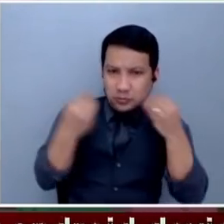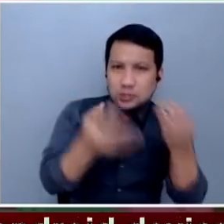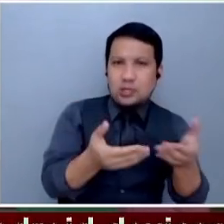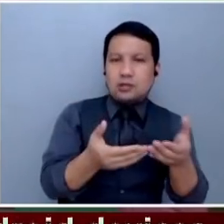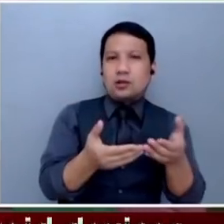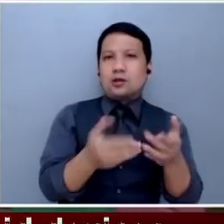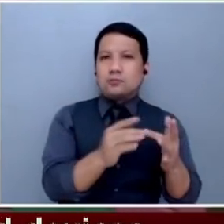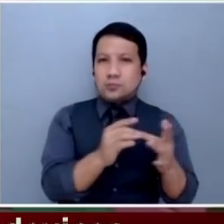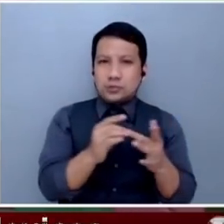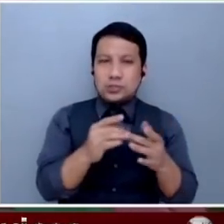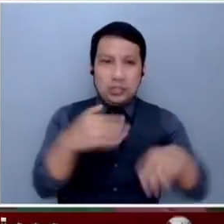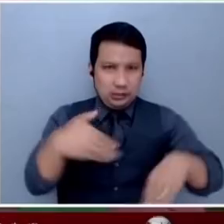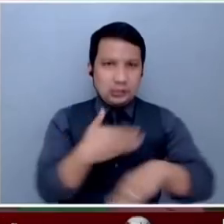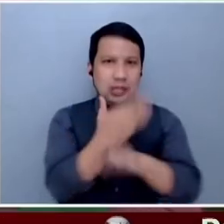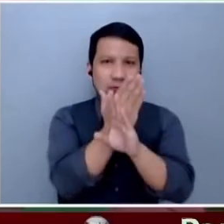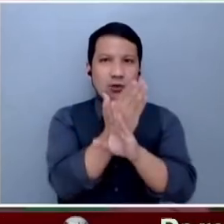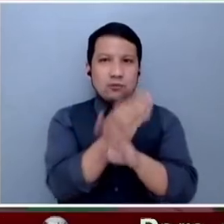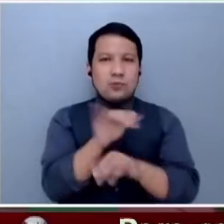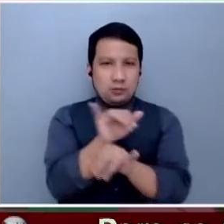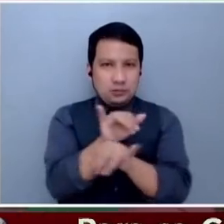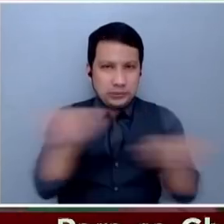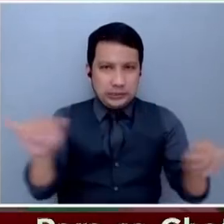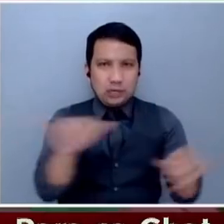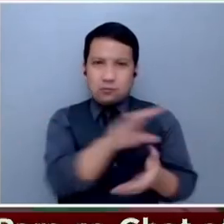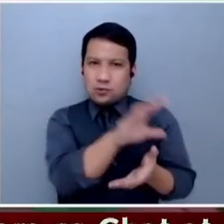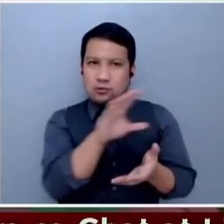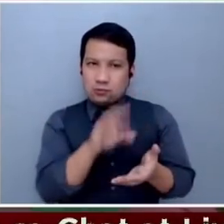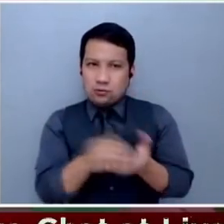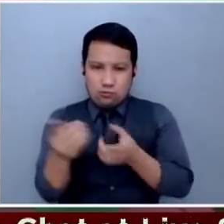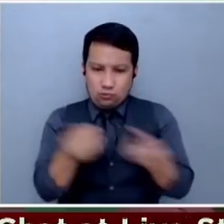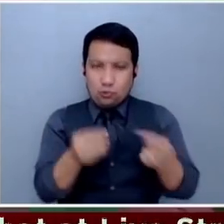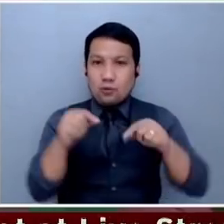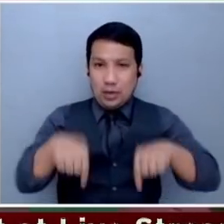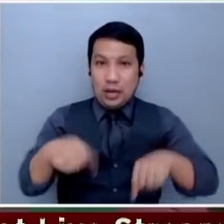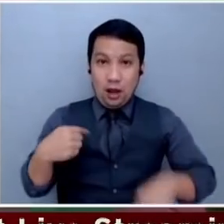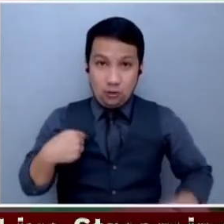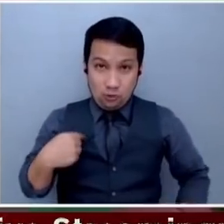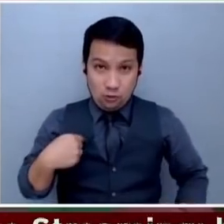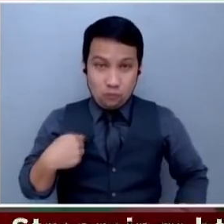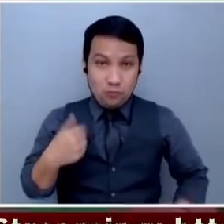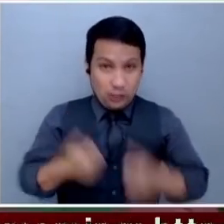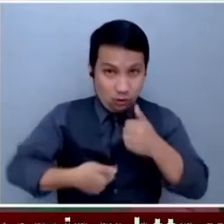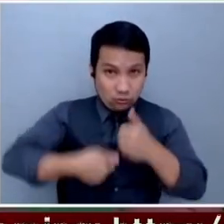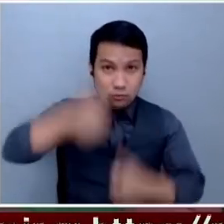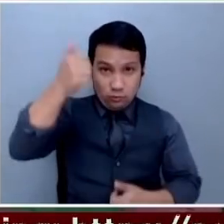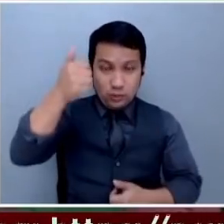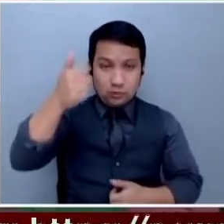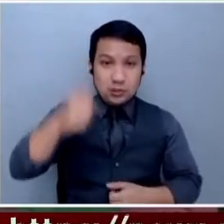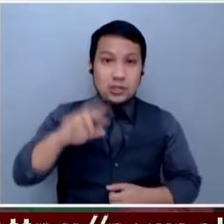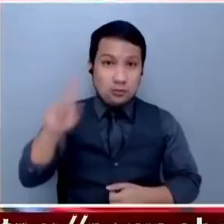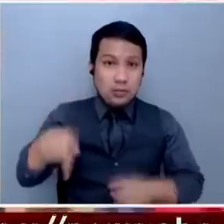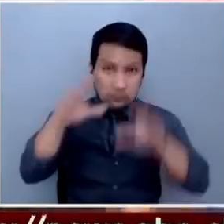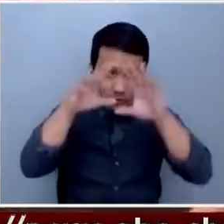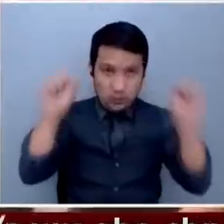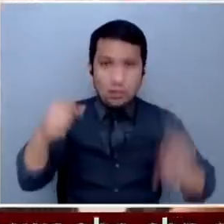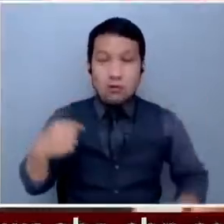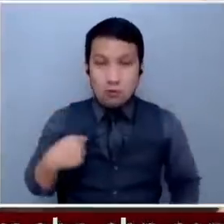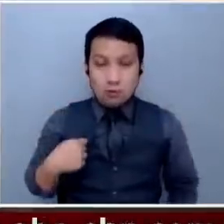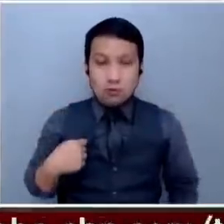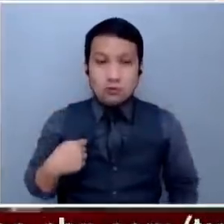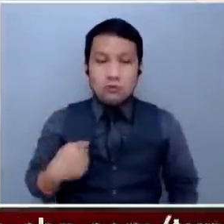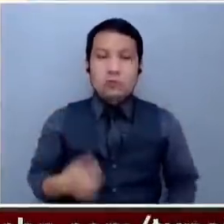Davao. Yun ang gagawin ko kung ako, kung maluoy ang Ginoo, mahimo kong Vice Presidente.